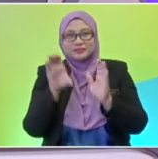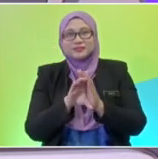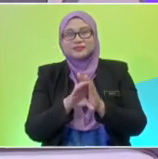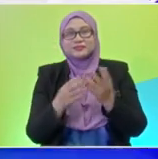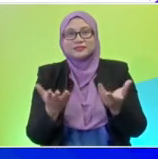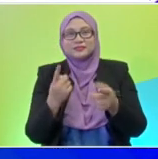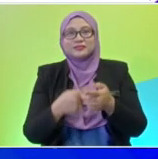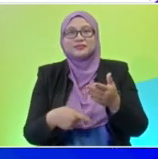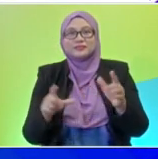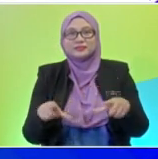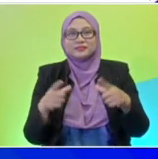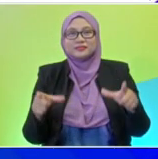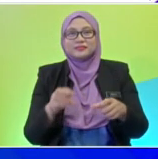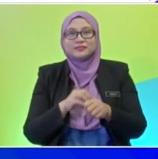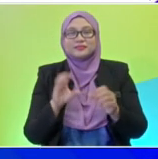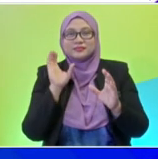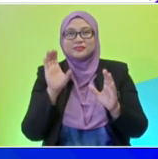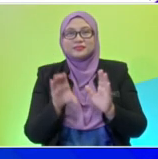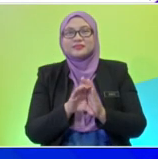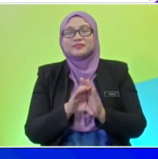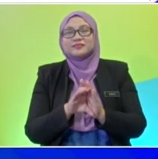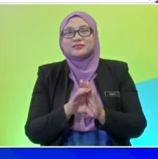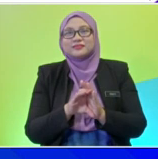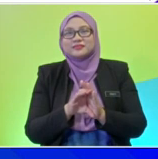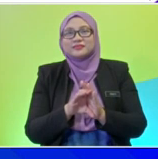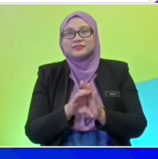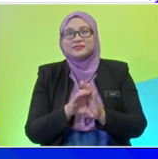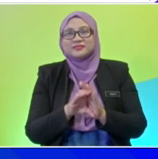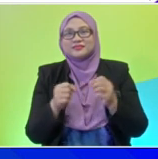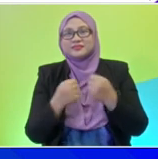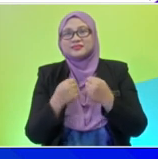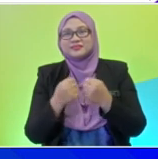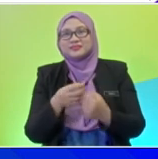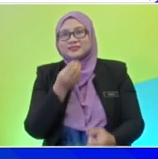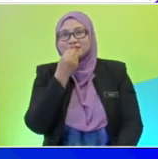apa yang berlaku dalam gambar ini adalah berebut makanan